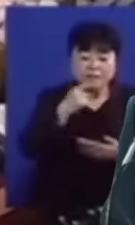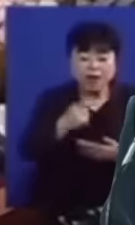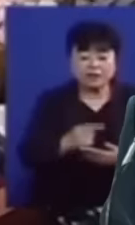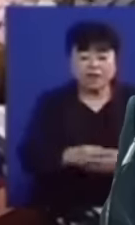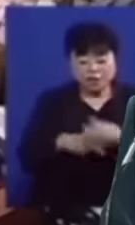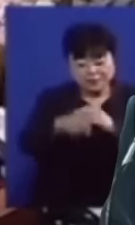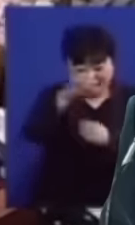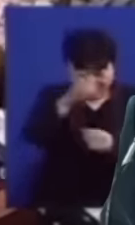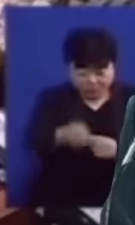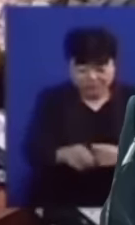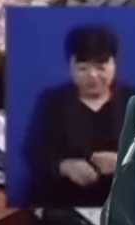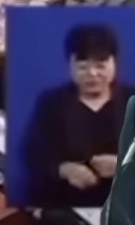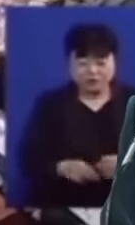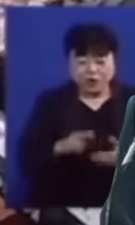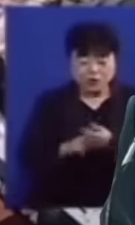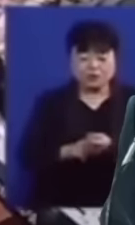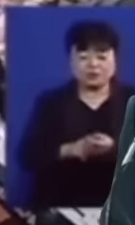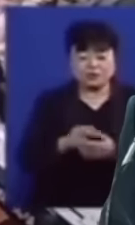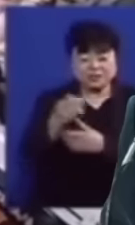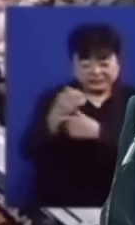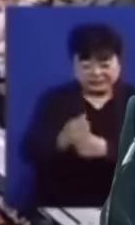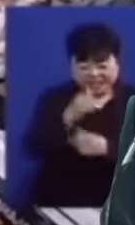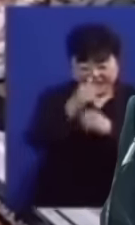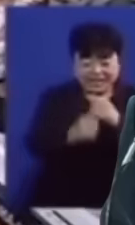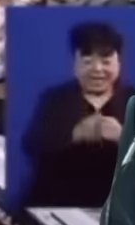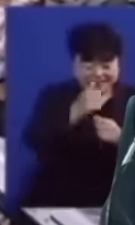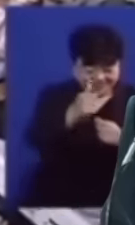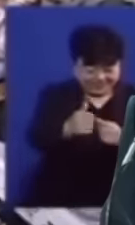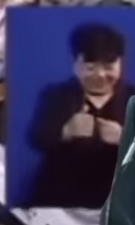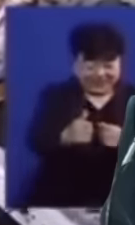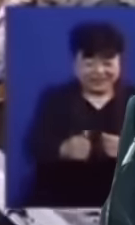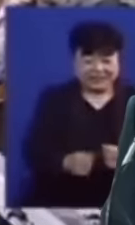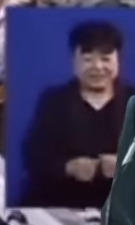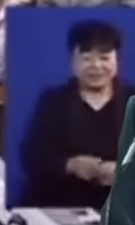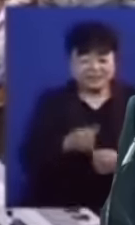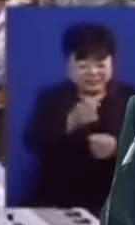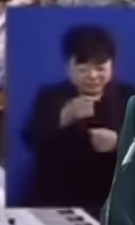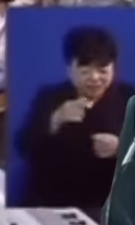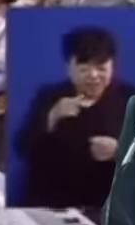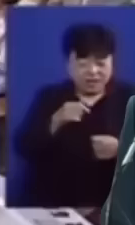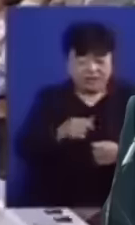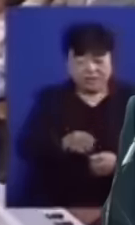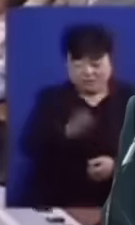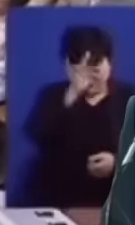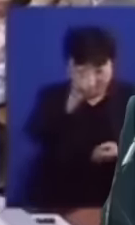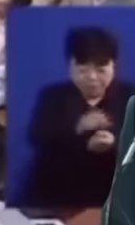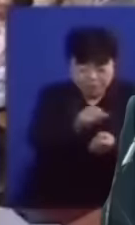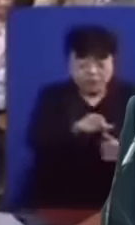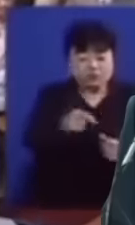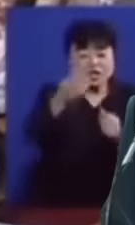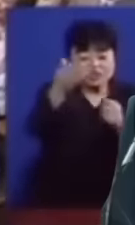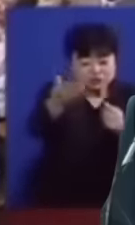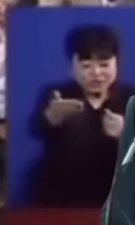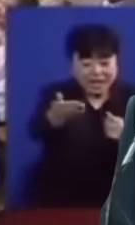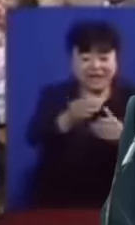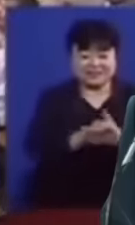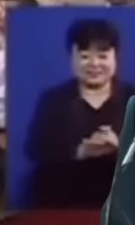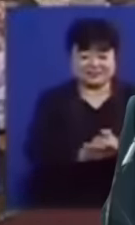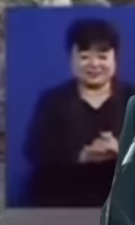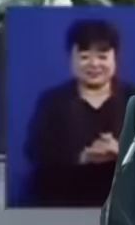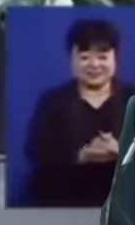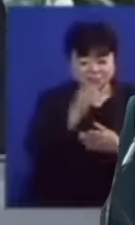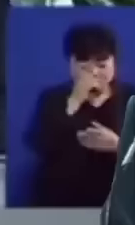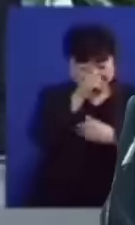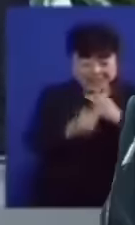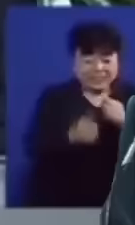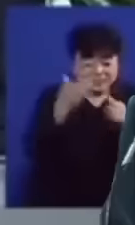나의 피란처여 요새여 의뢰하는 하나님이라니 제가 늘 새사냥꾼의 올무에서와 극한 연병에서 건지실 것입니다. 우리 좋은